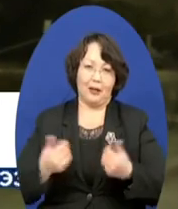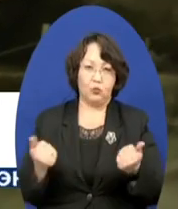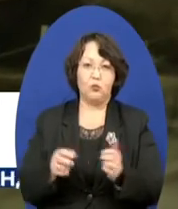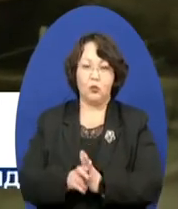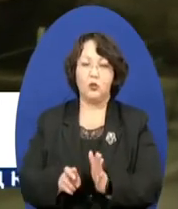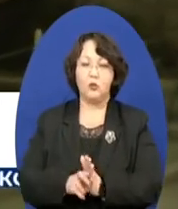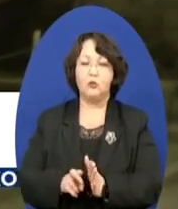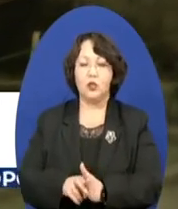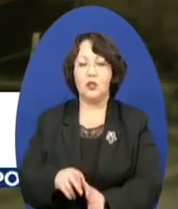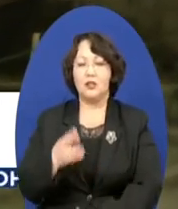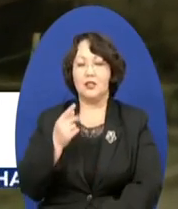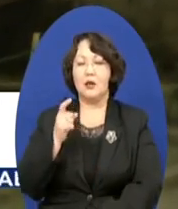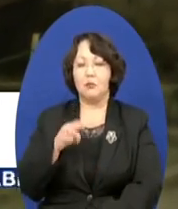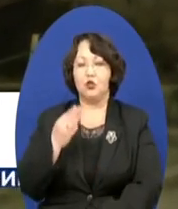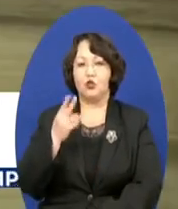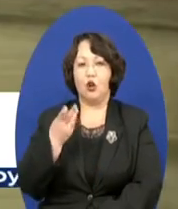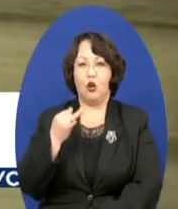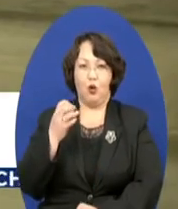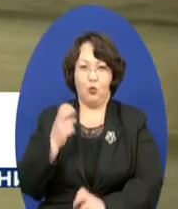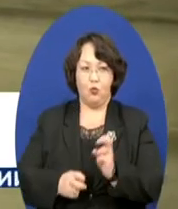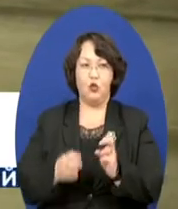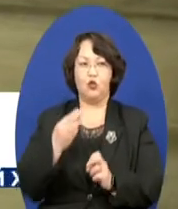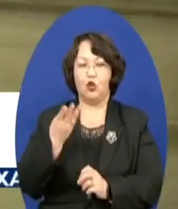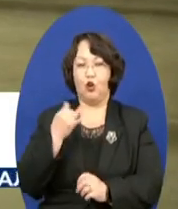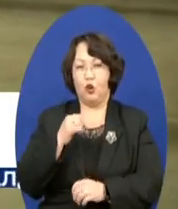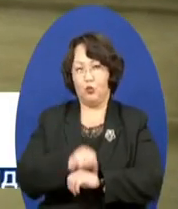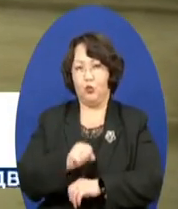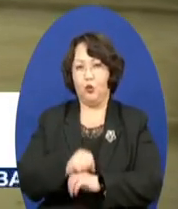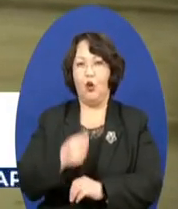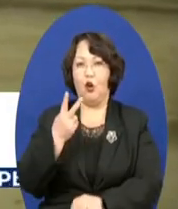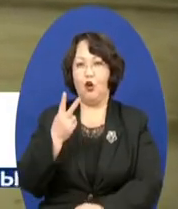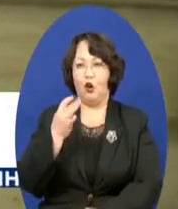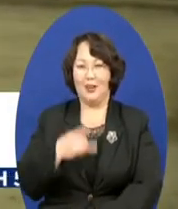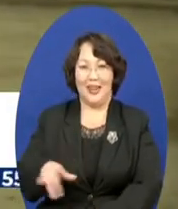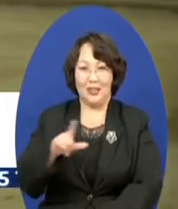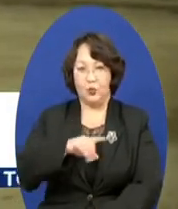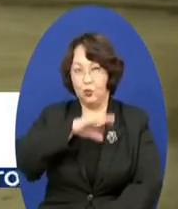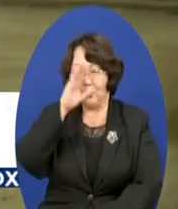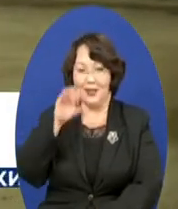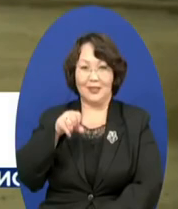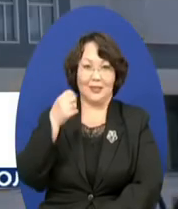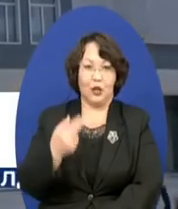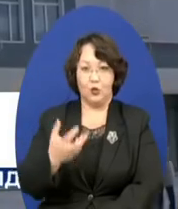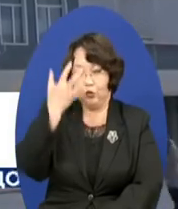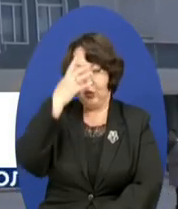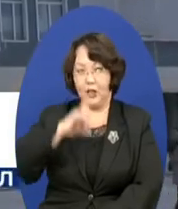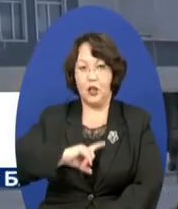байна. Цемент чухан үйлдвэрээс гадна шохойн чулууны хоёр орд дулааны станцыг мөн